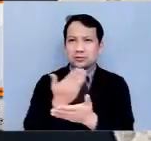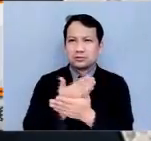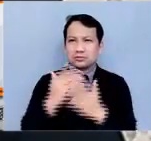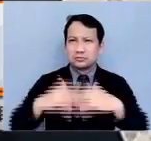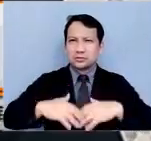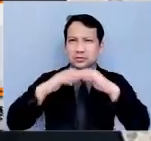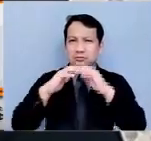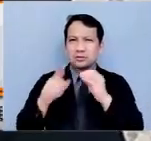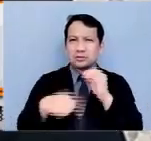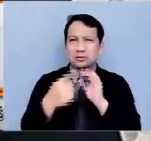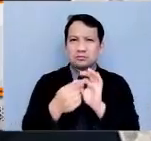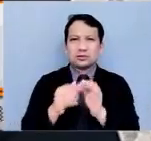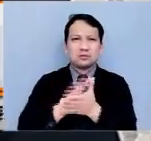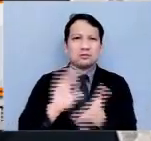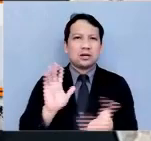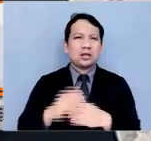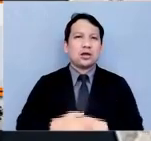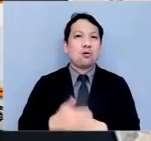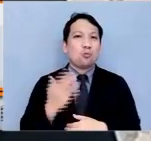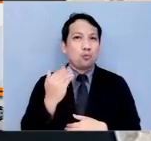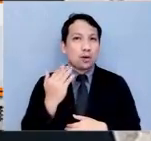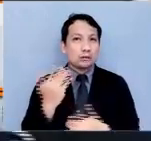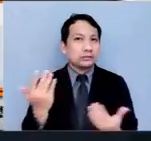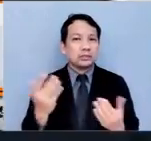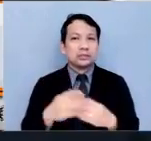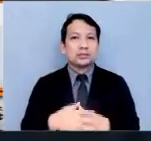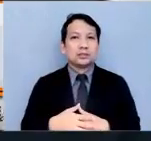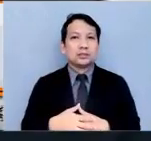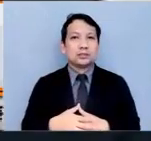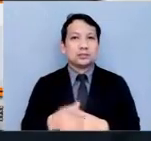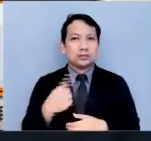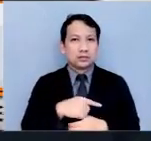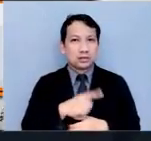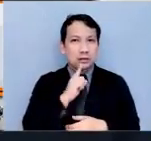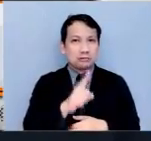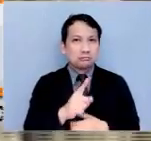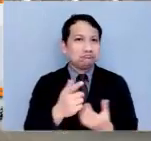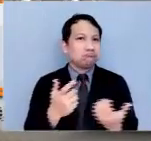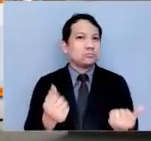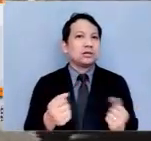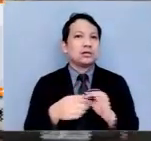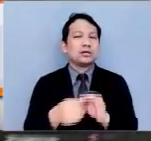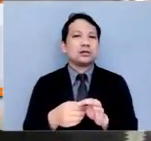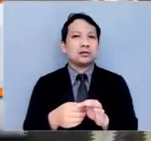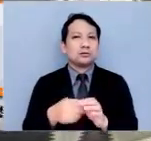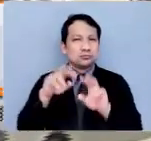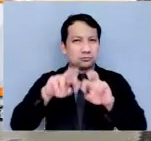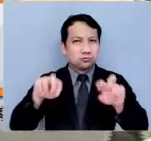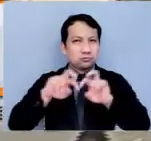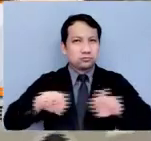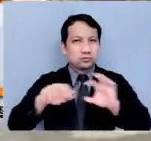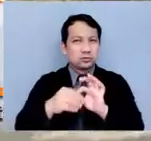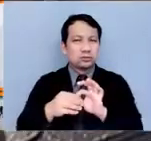pero minsan nagiging mahal dahil nga nagkakaroon tayo ng research pa dun sa